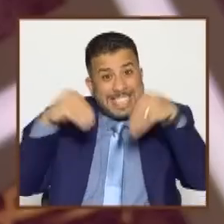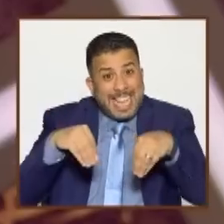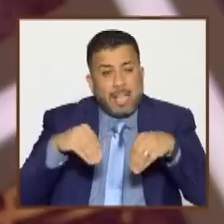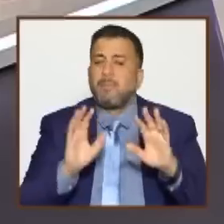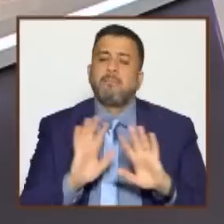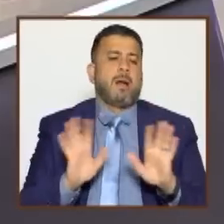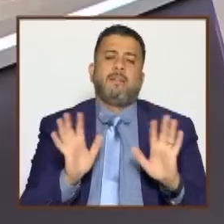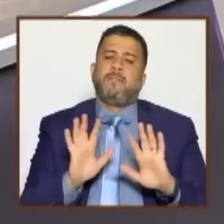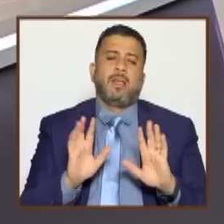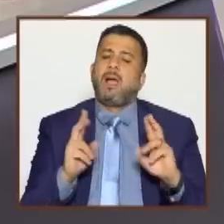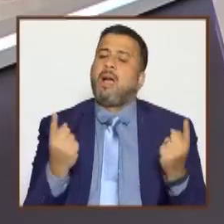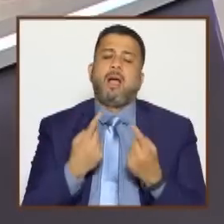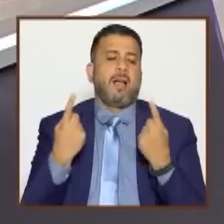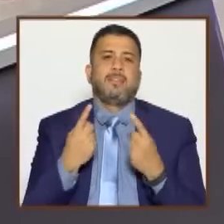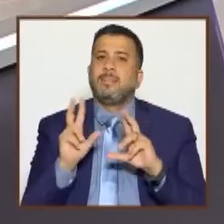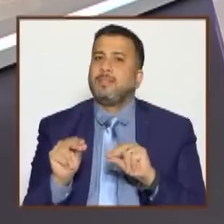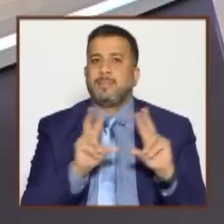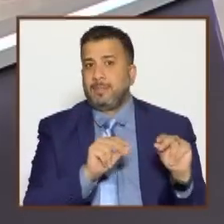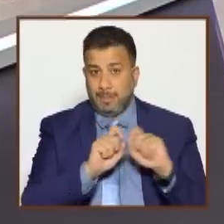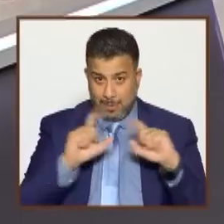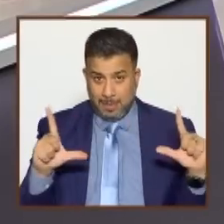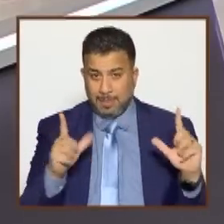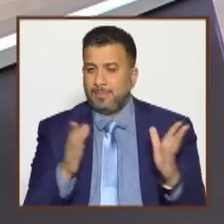بارك الله فيك.